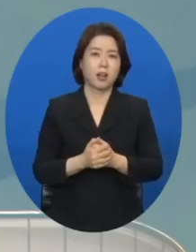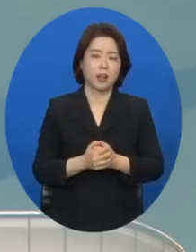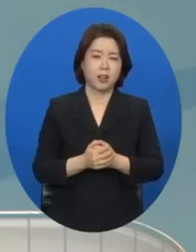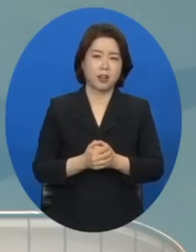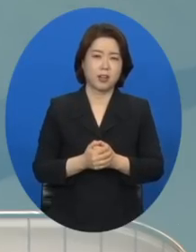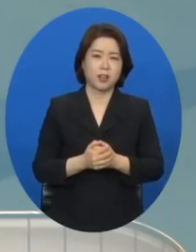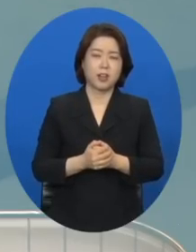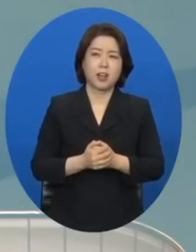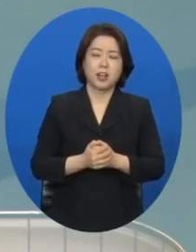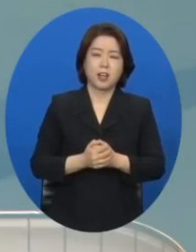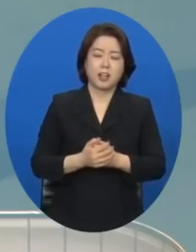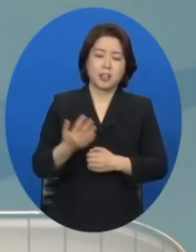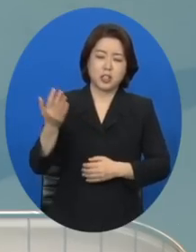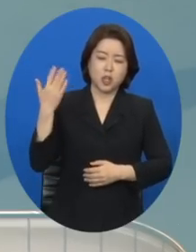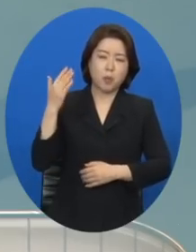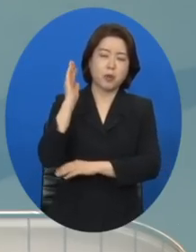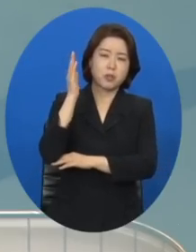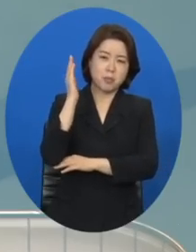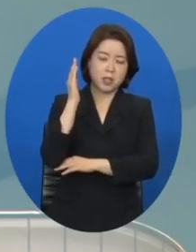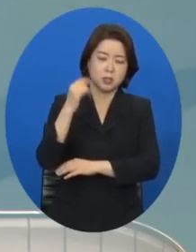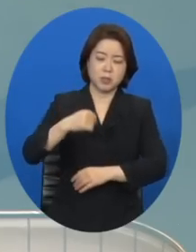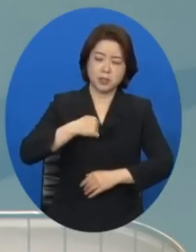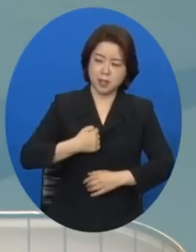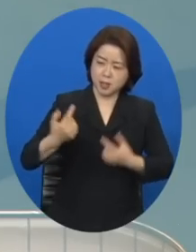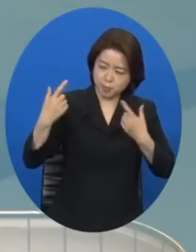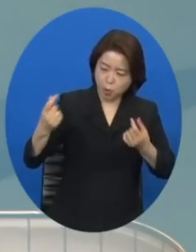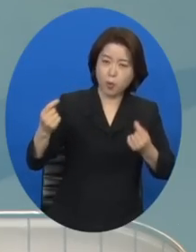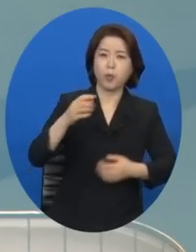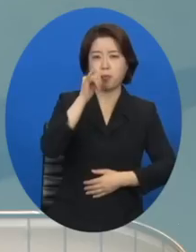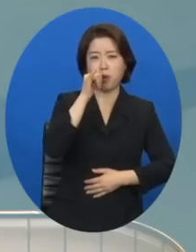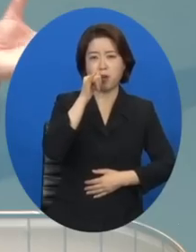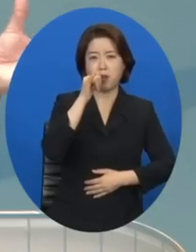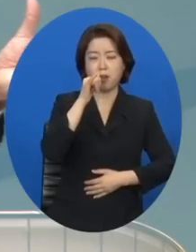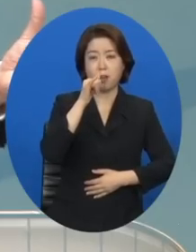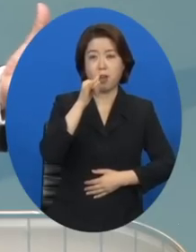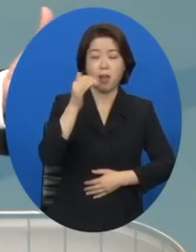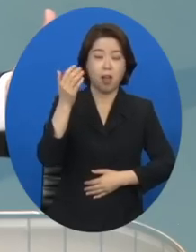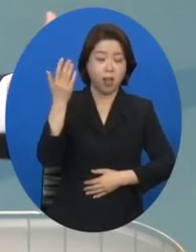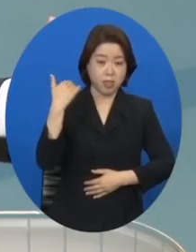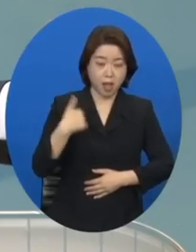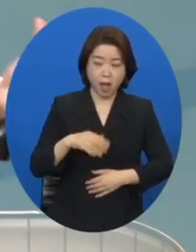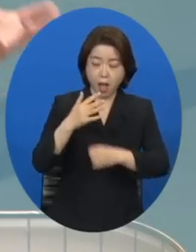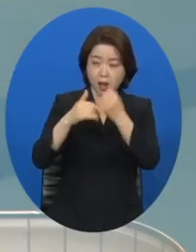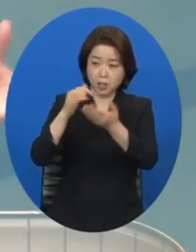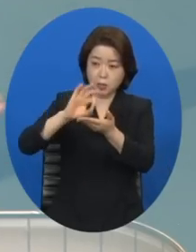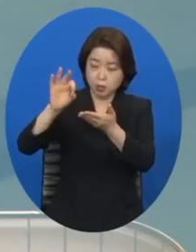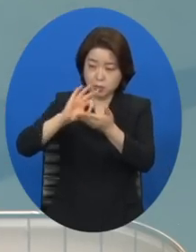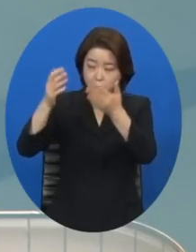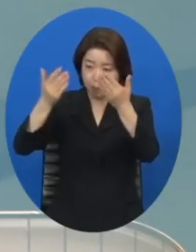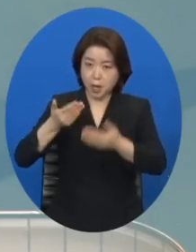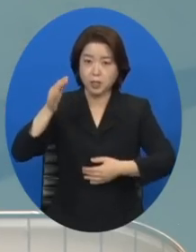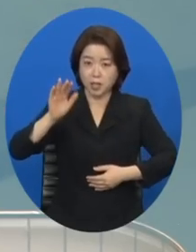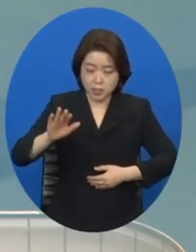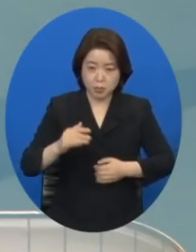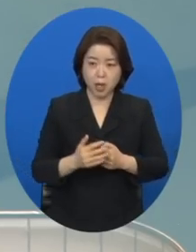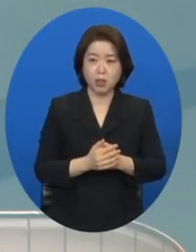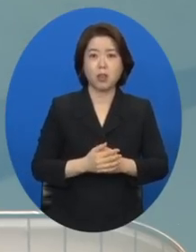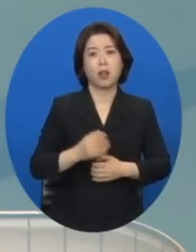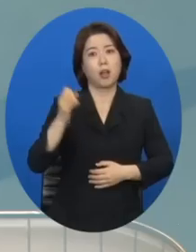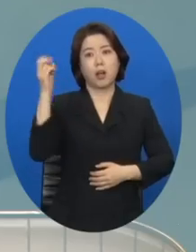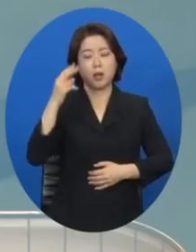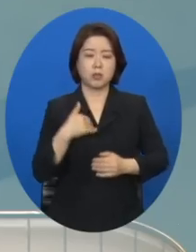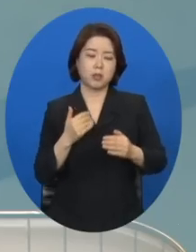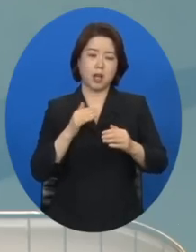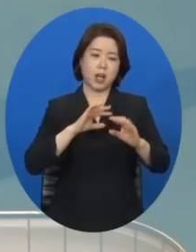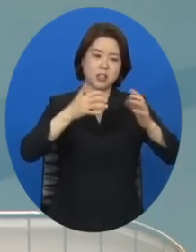4월 얘기가 본인 이야기라는 거예요 한때 하나님께 쓰임 받았지만 그러나 어제의 사람으로 전락했던 그 사울이 전미다